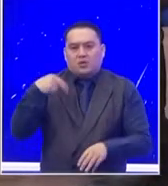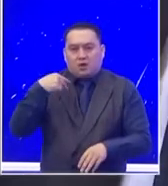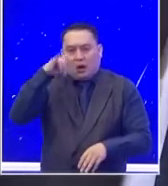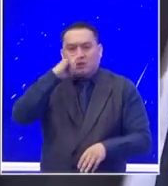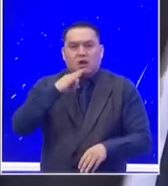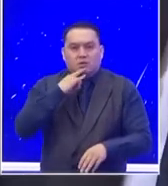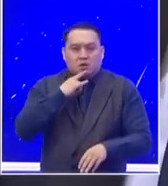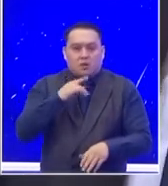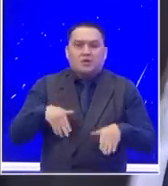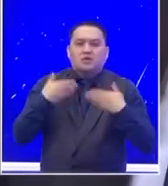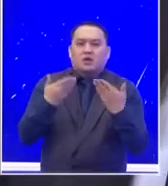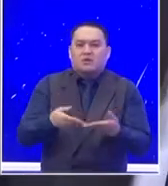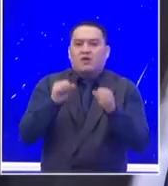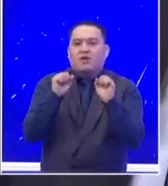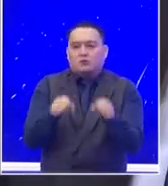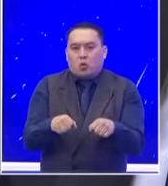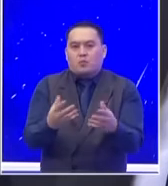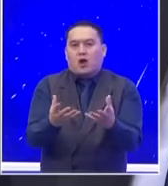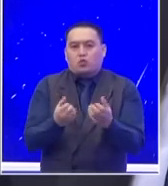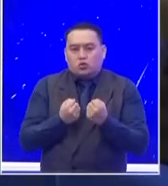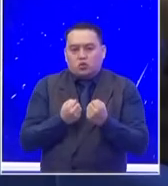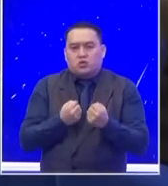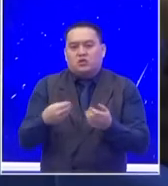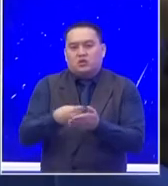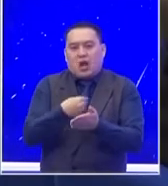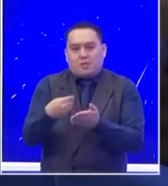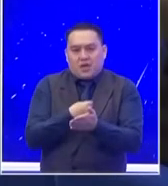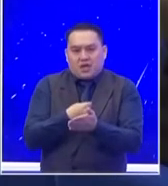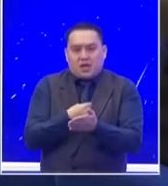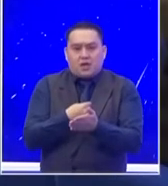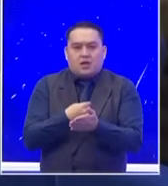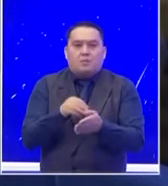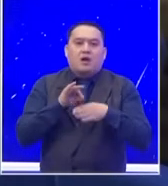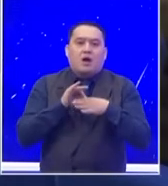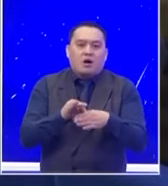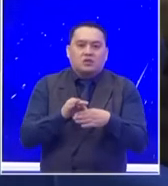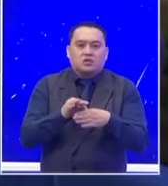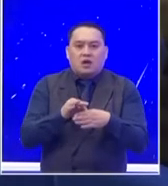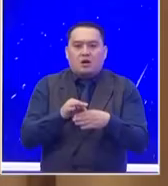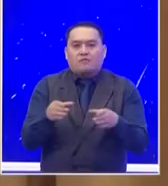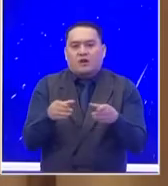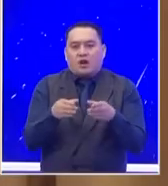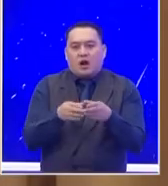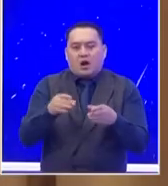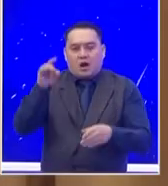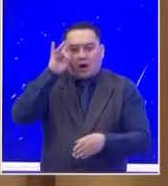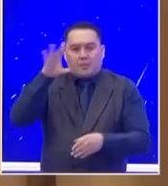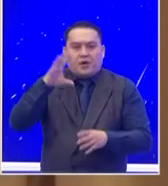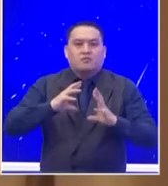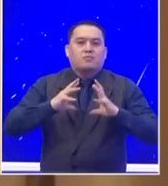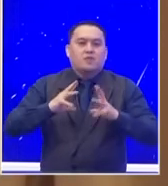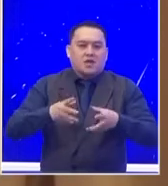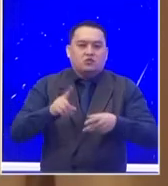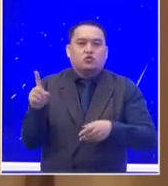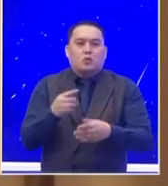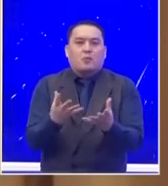президентом Казахстана, предоставляет возможность получения научной степени и прохождения стажировки в известных компаниях мира.